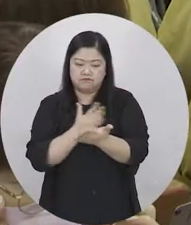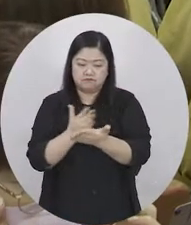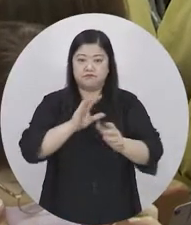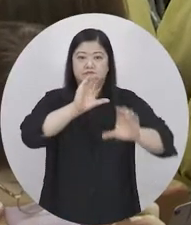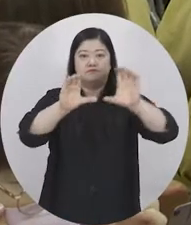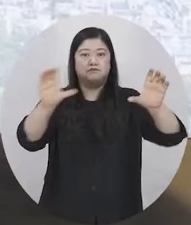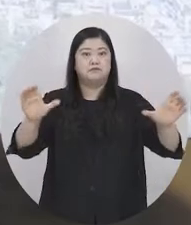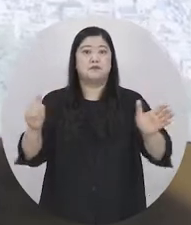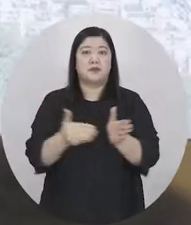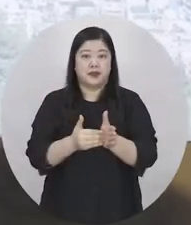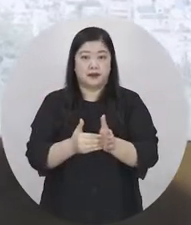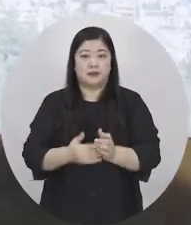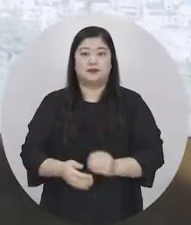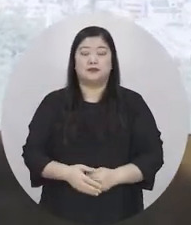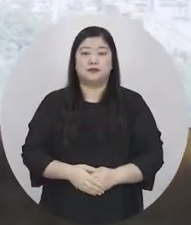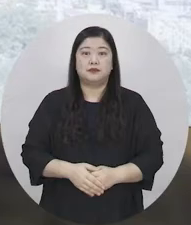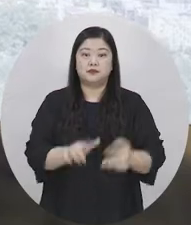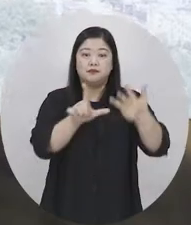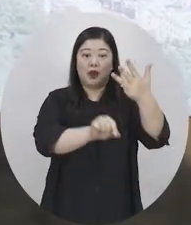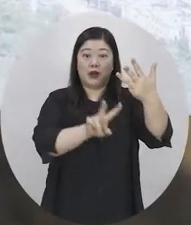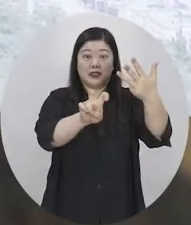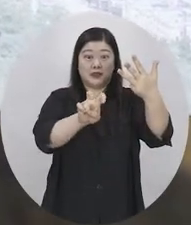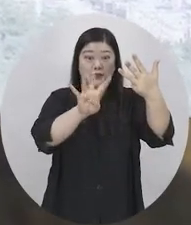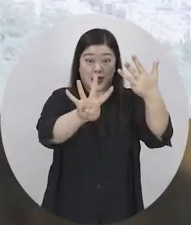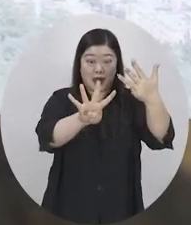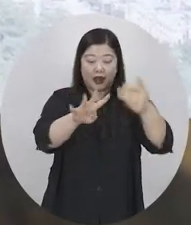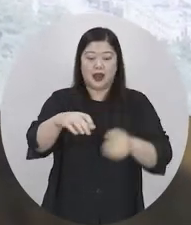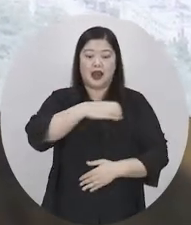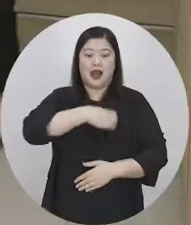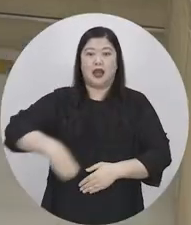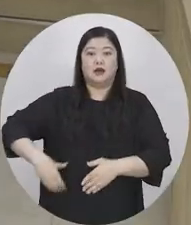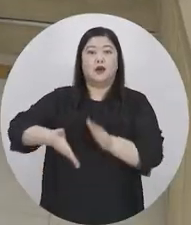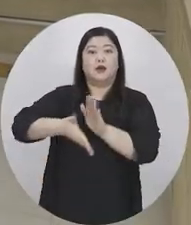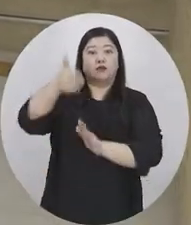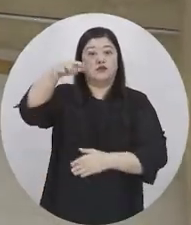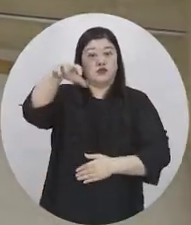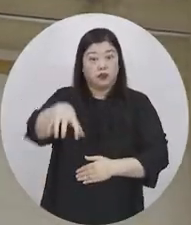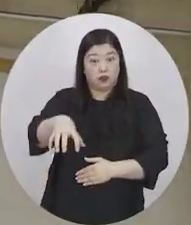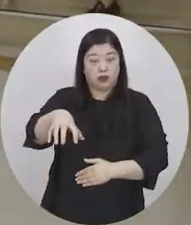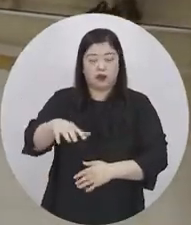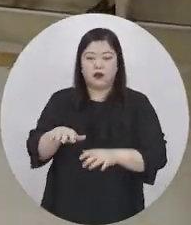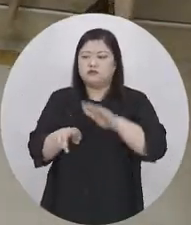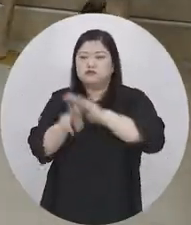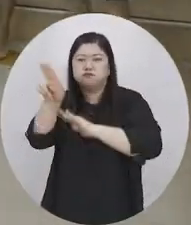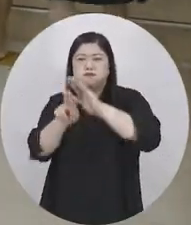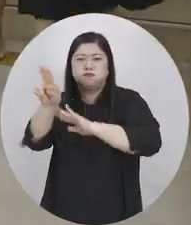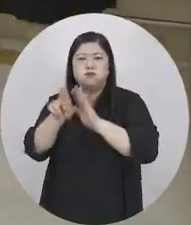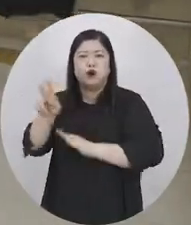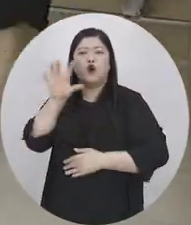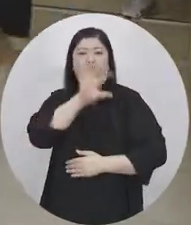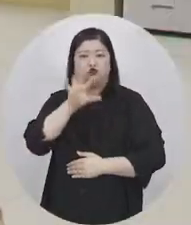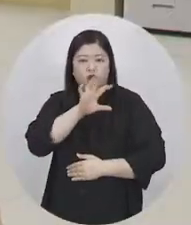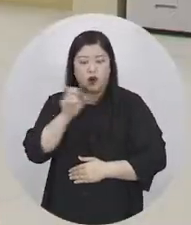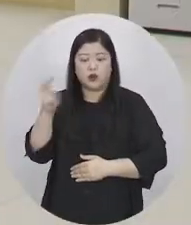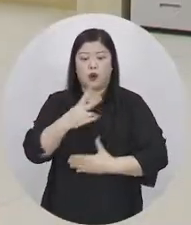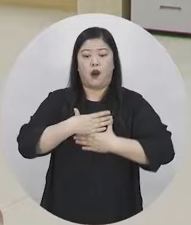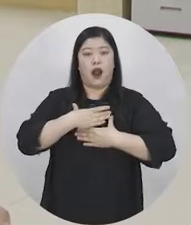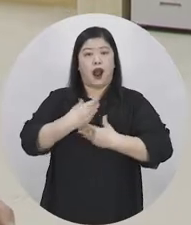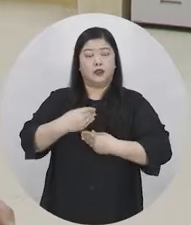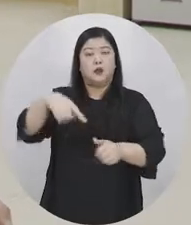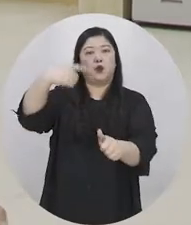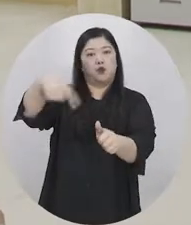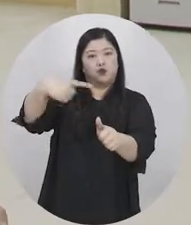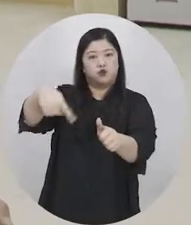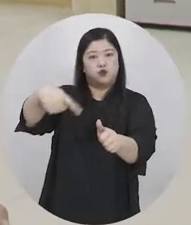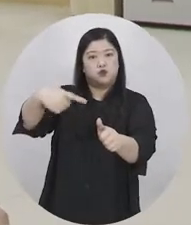꼼꼼히 확인했습니다. 이어 24일에는 강서구청 본관에서 민방공 대피훈련과